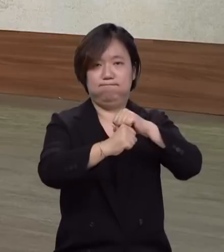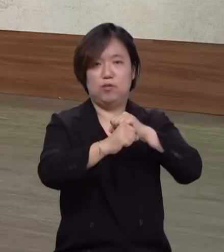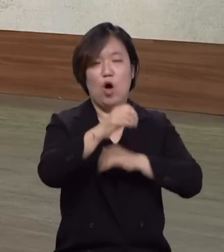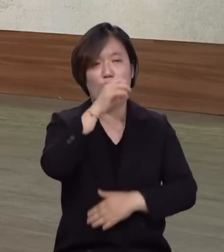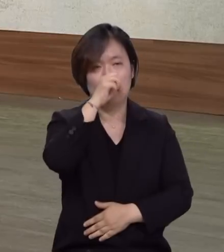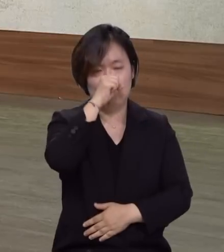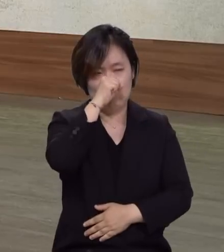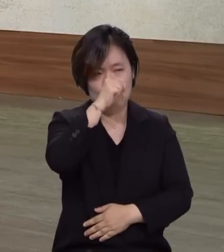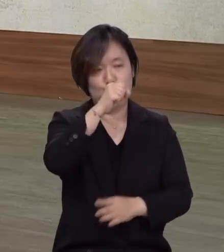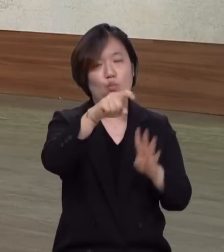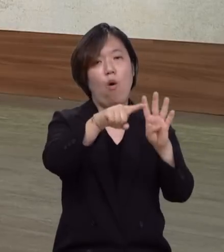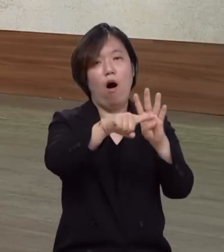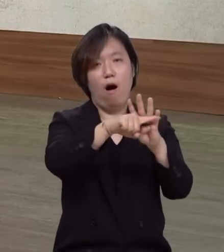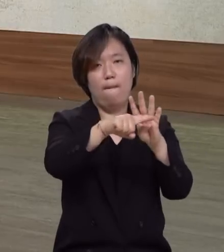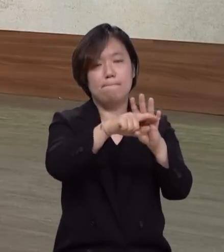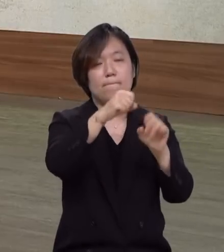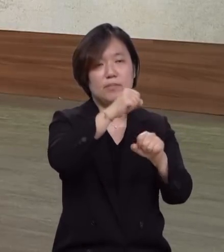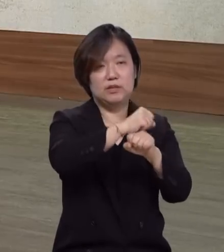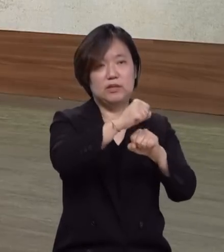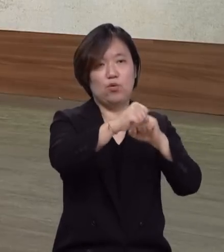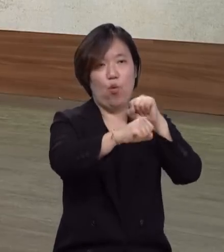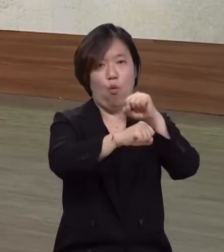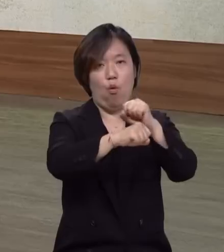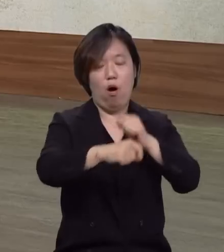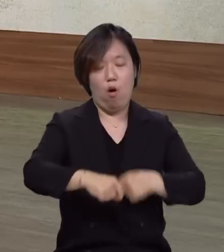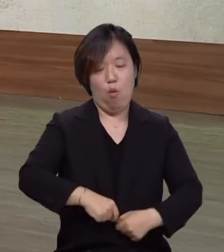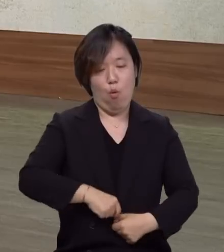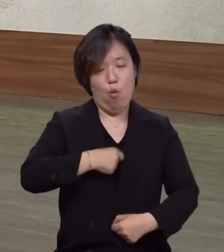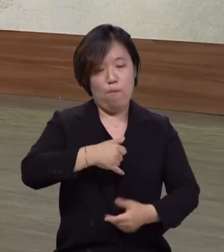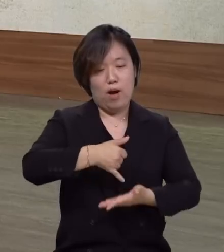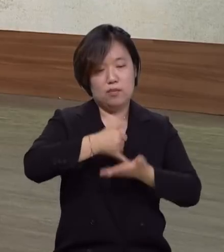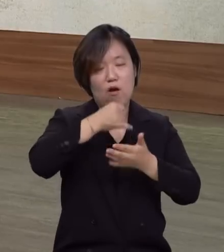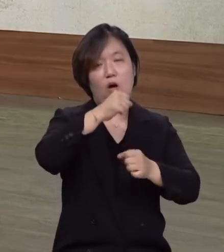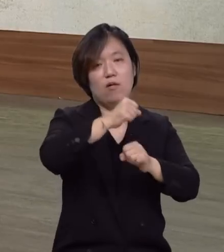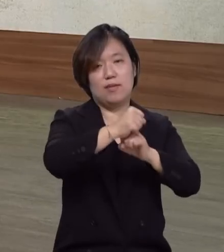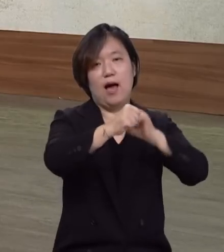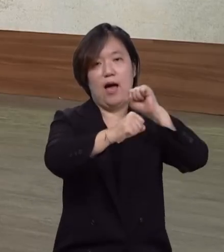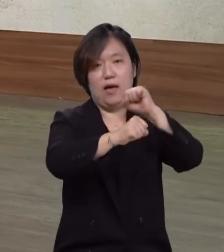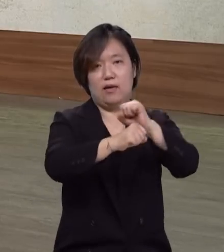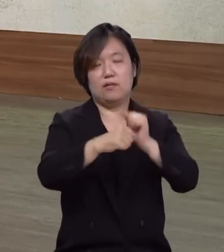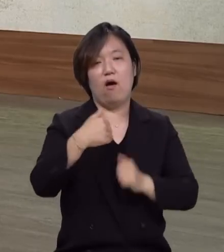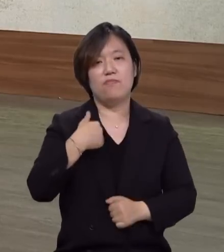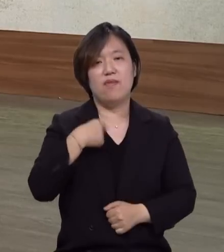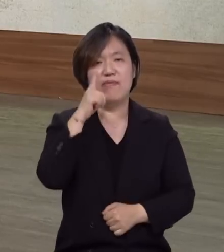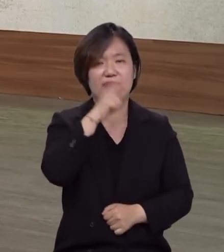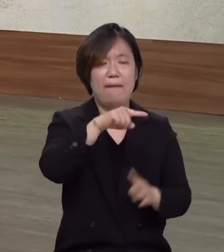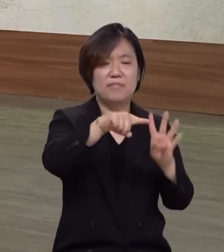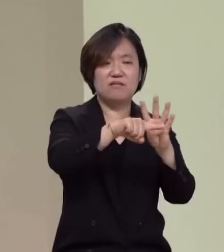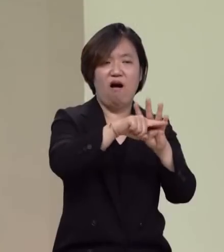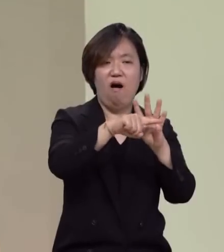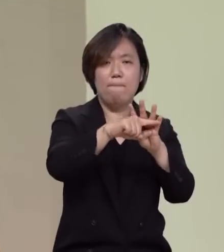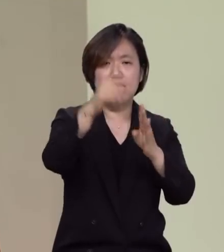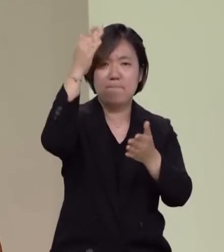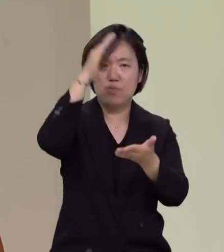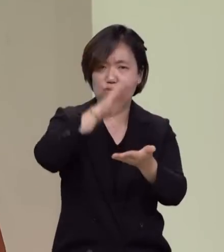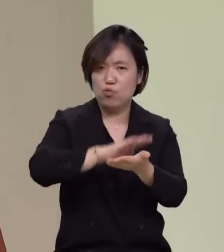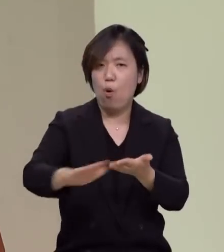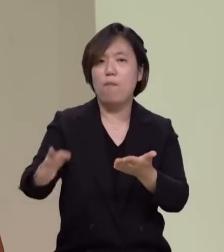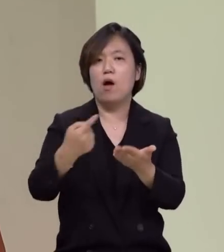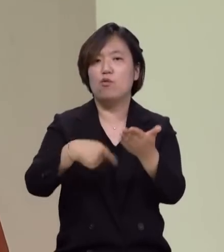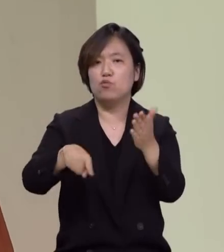짓고 올바른 공덕을 닦아서 자신의 업장을 소멸하고 자신의